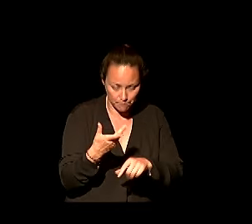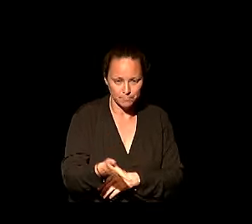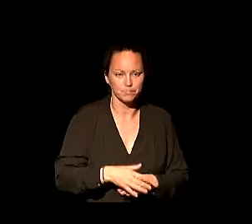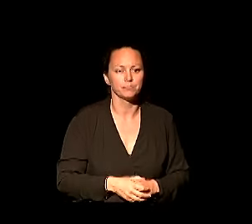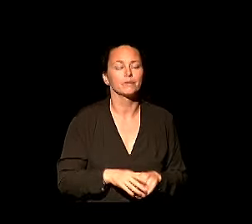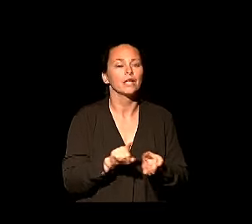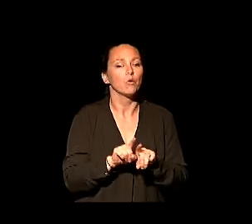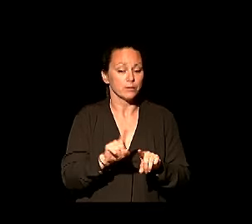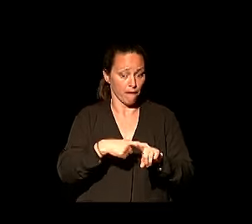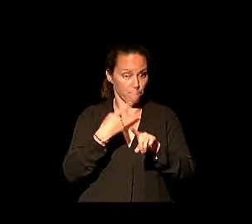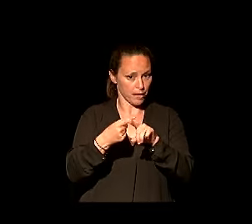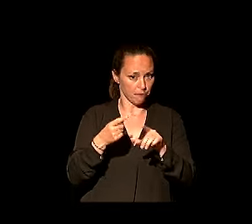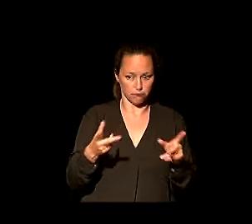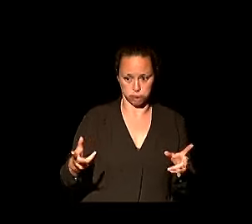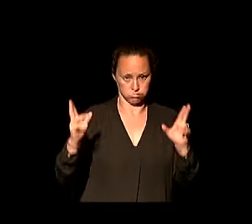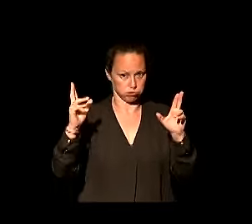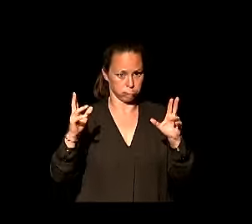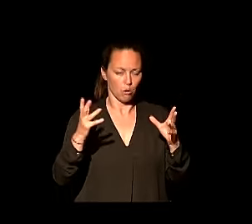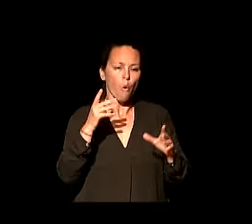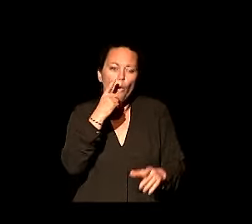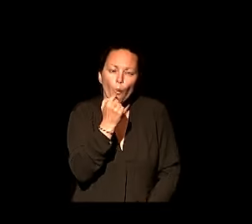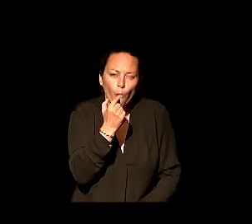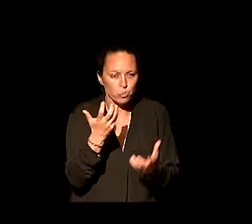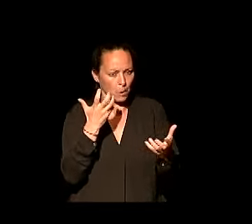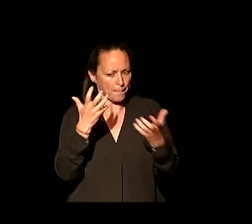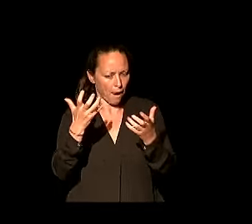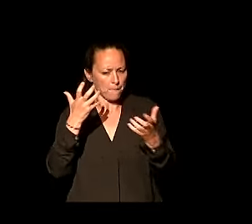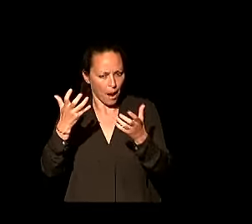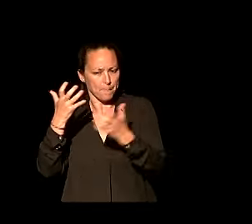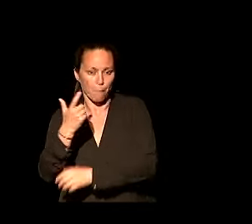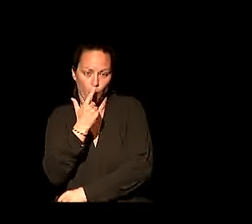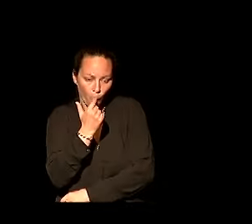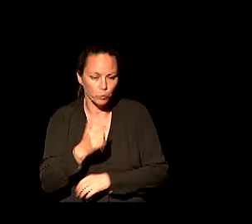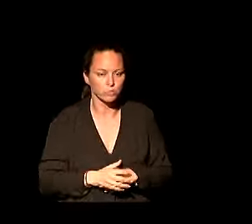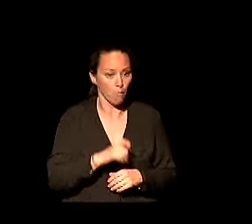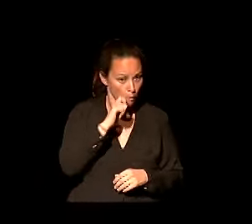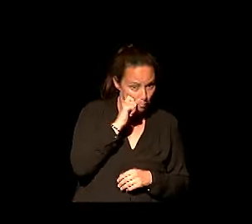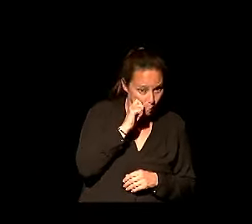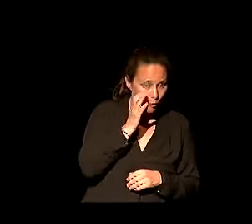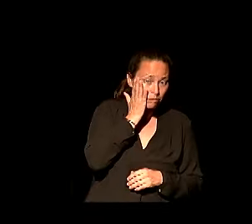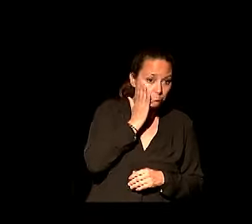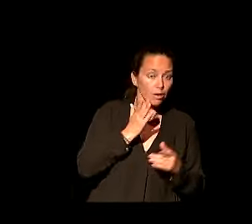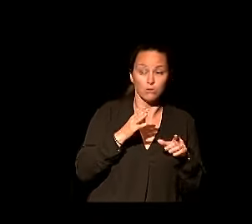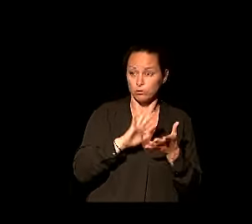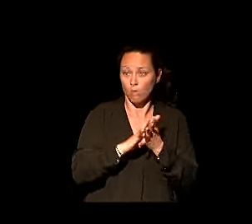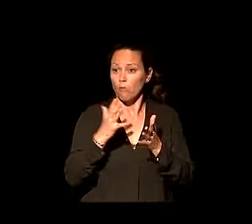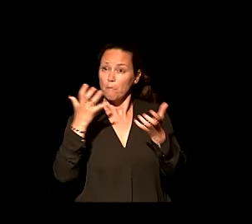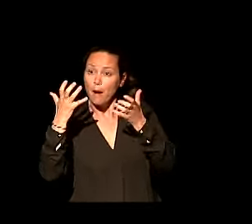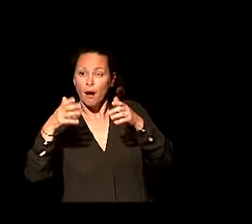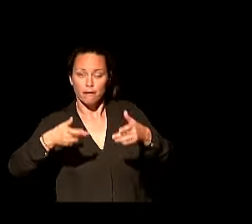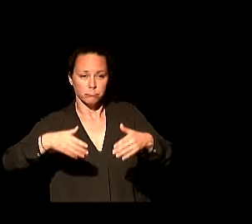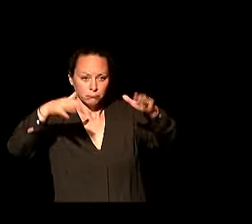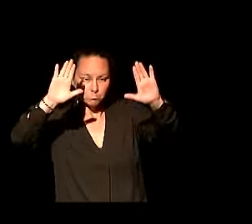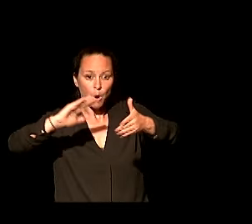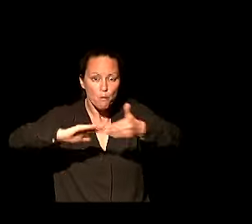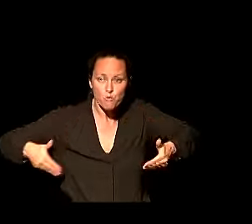du film dans son ensemble est très rouge, depuis la couleur de la peau jusqu'aux couleurs des décors, des papiers peints, il y